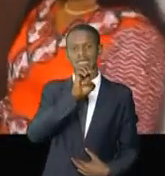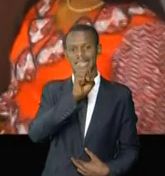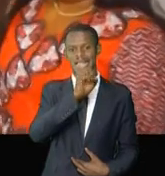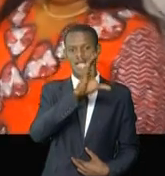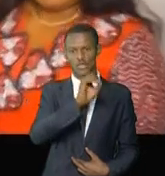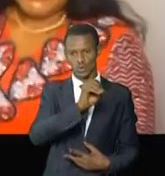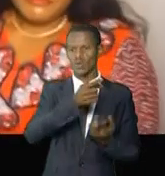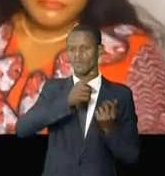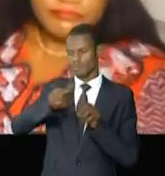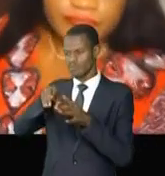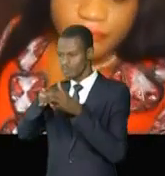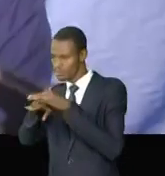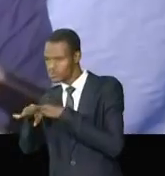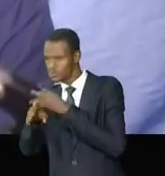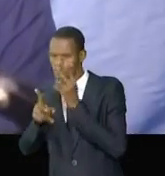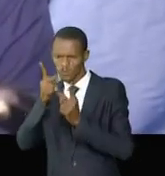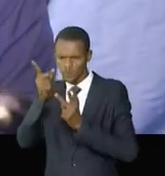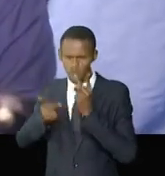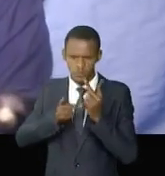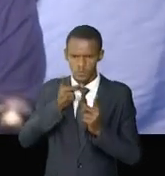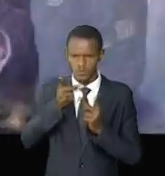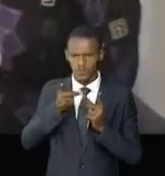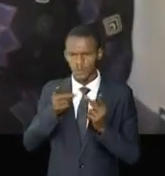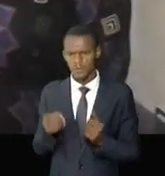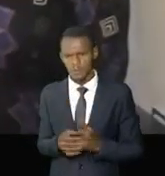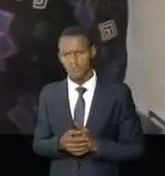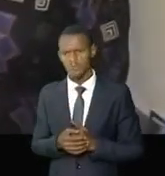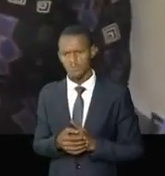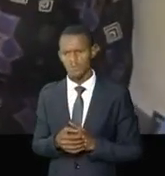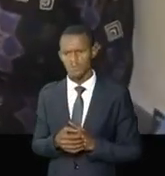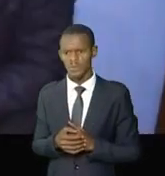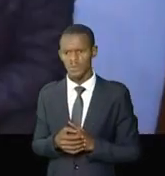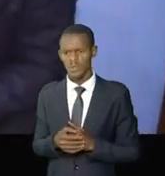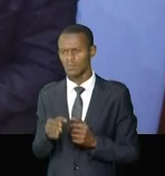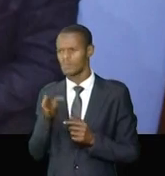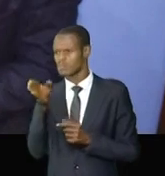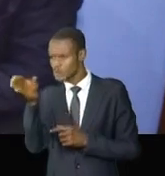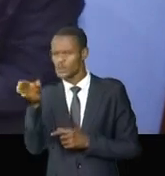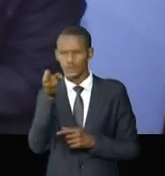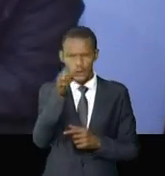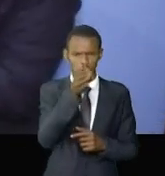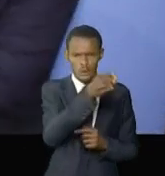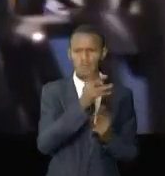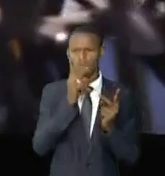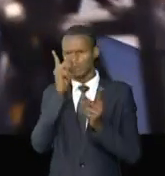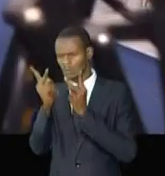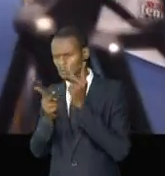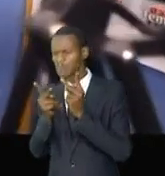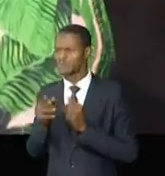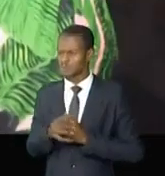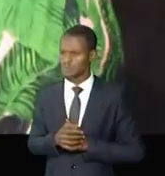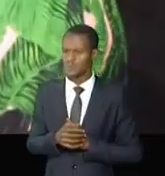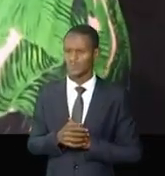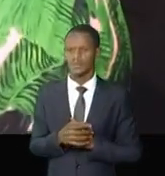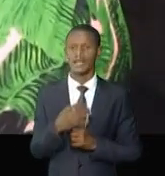différents locaux et d'intervenir en direct dans un des programmes du jour. Il s'est dit satisfait de sa visite.